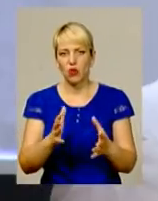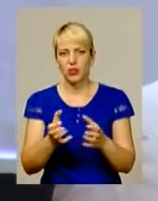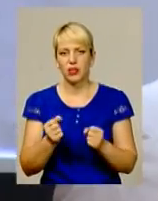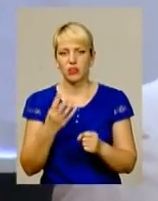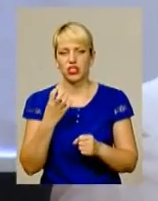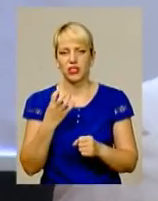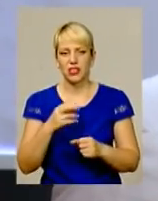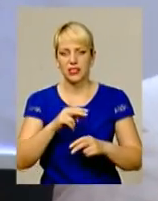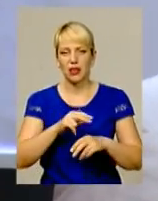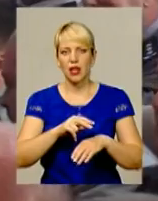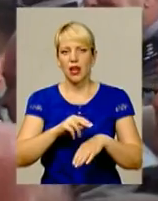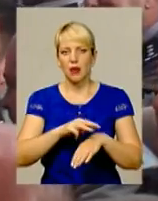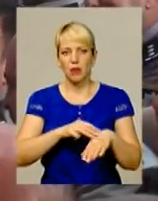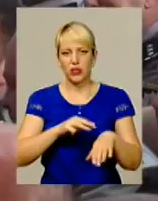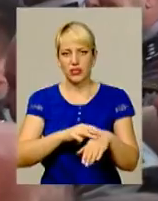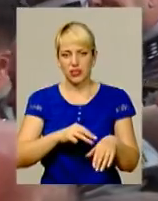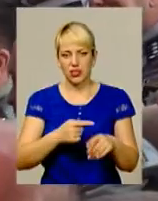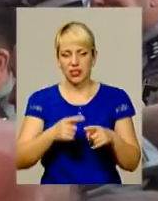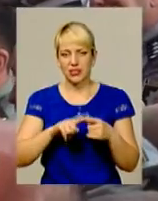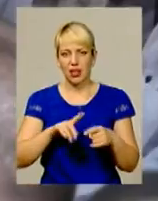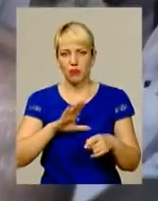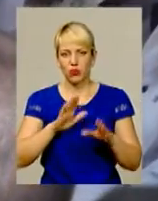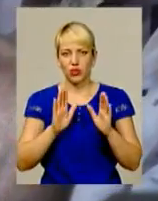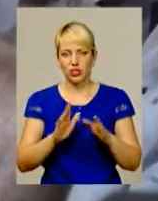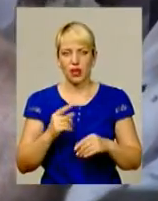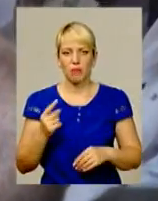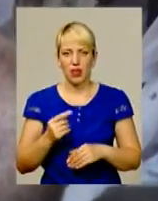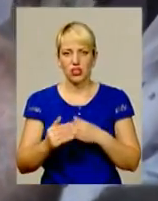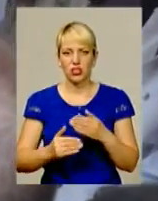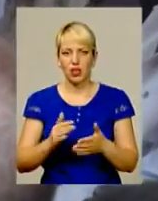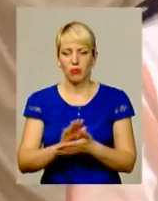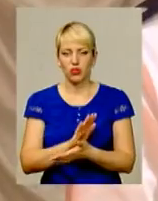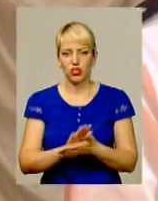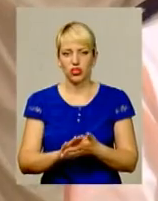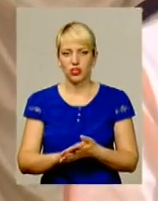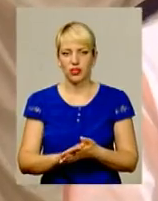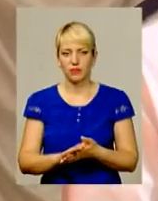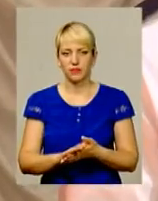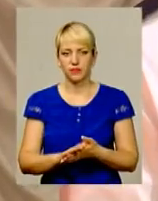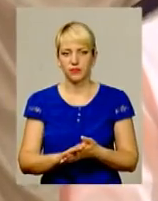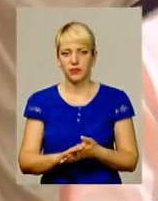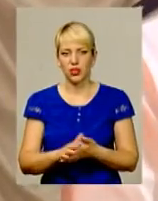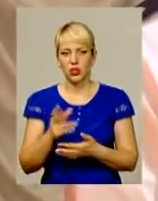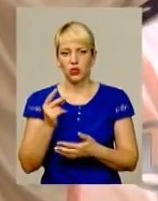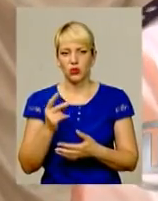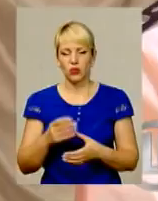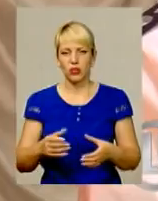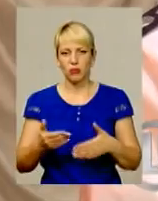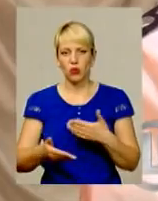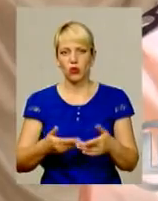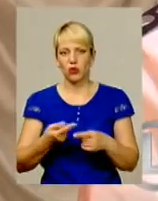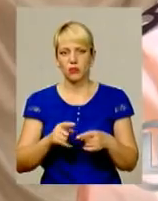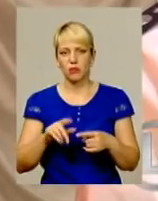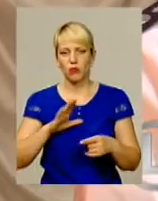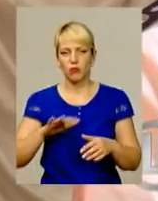400 правоохоронців Хмельниччини. І це був лише перший етап очищення. Другим кроком – це був процес